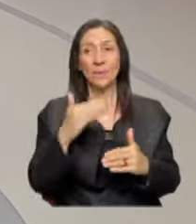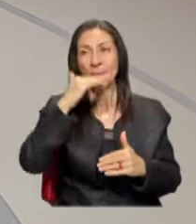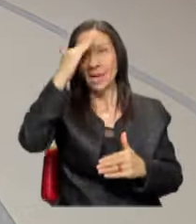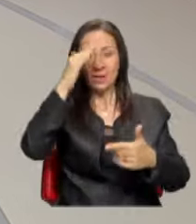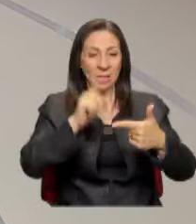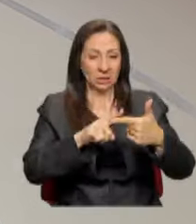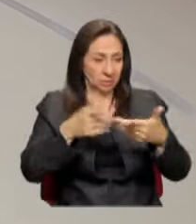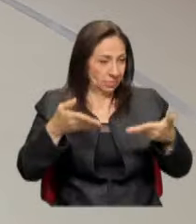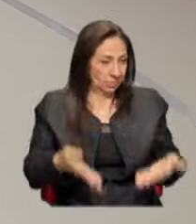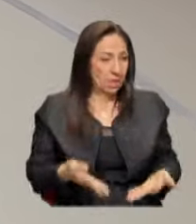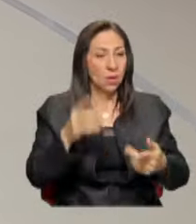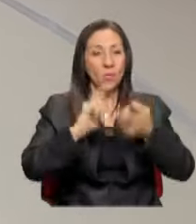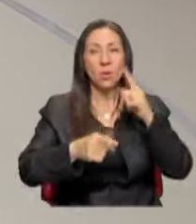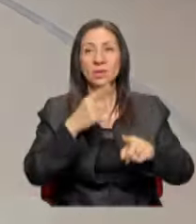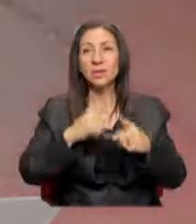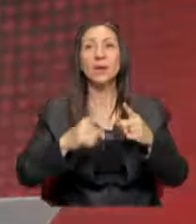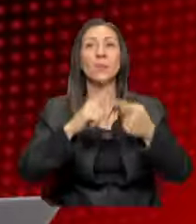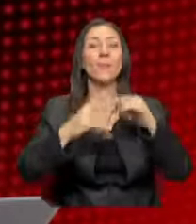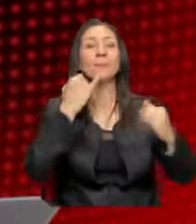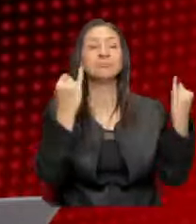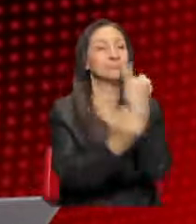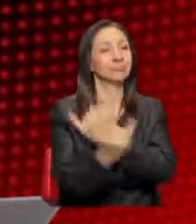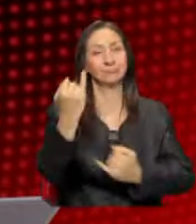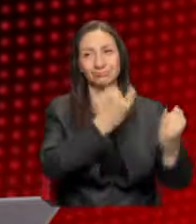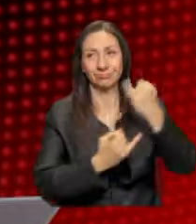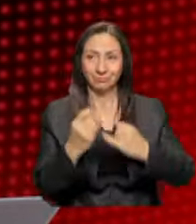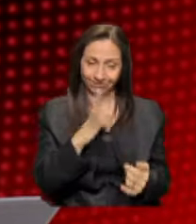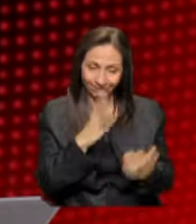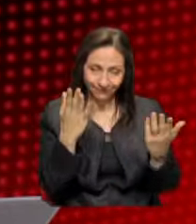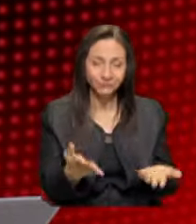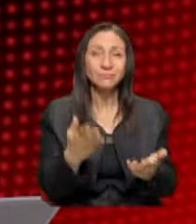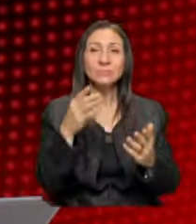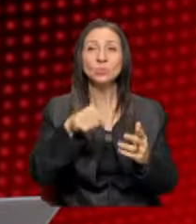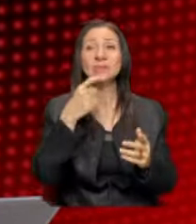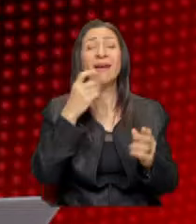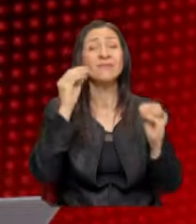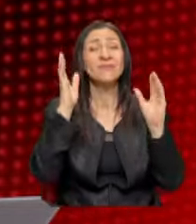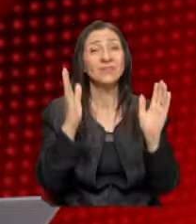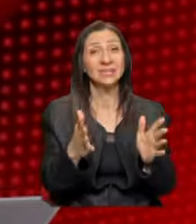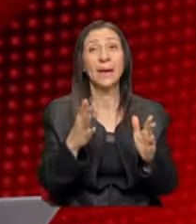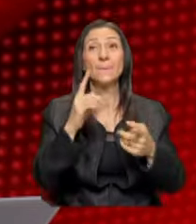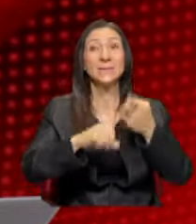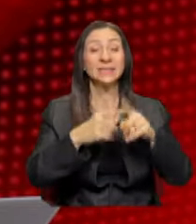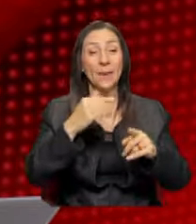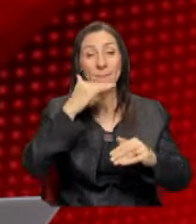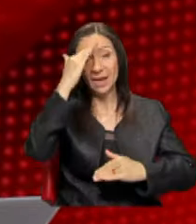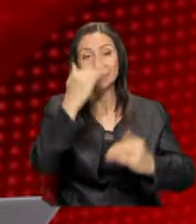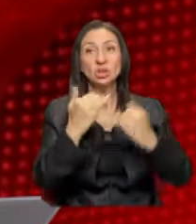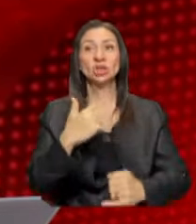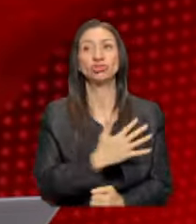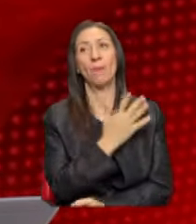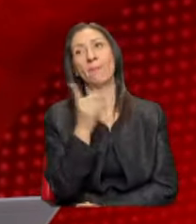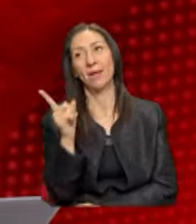bayramın ikinci günü Siyasette partiler arası bayramlaşma günüydü Bu sene de en fazla partiyle bayramlaşan